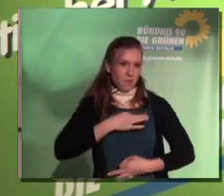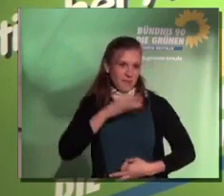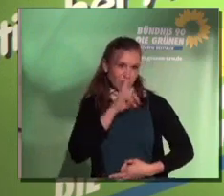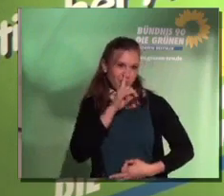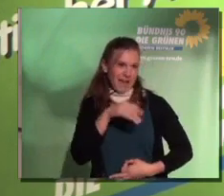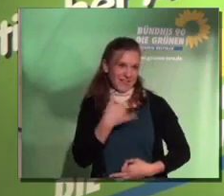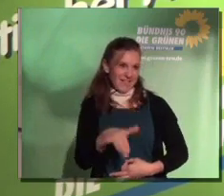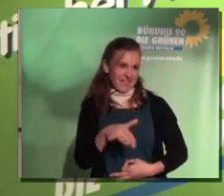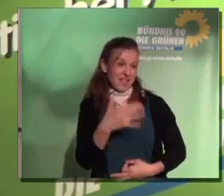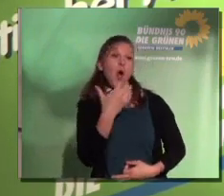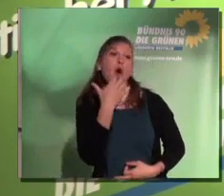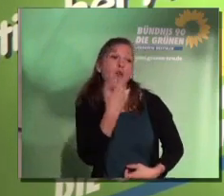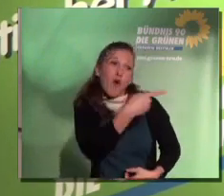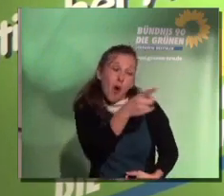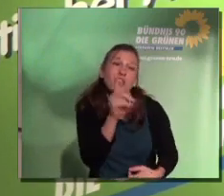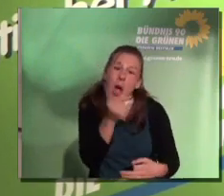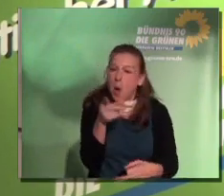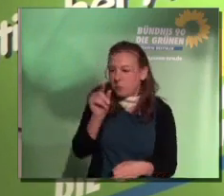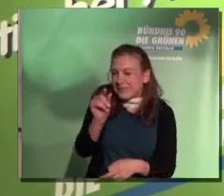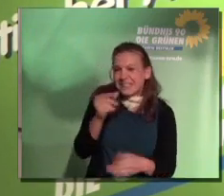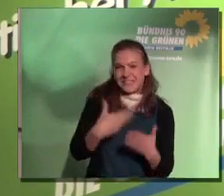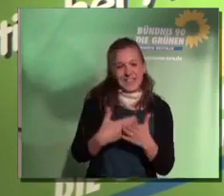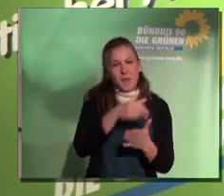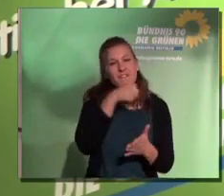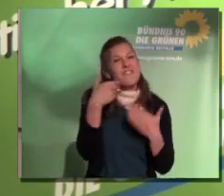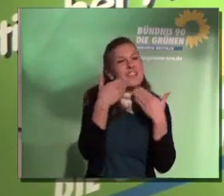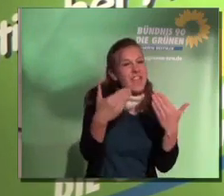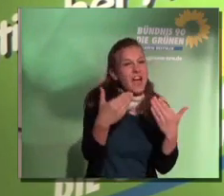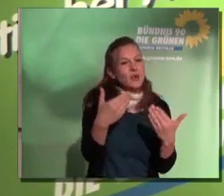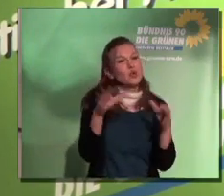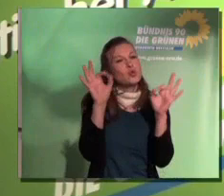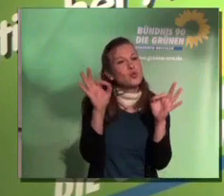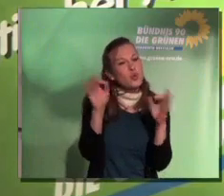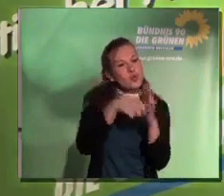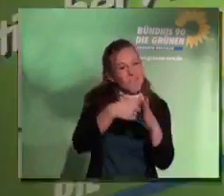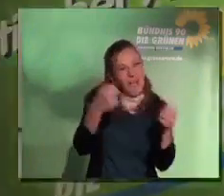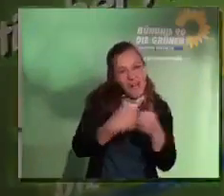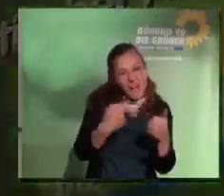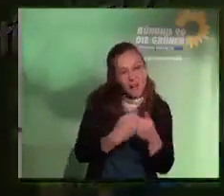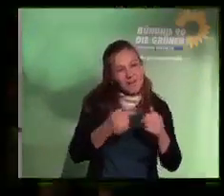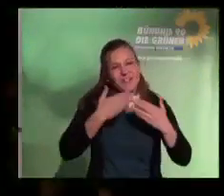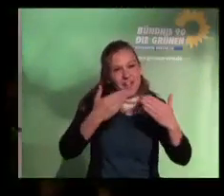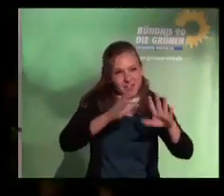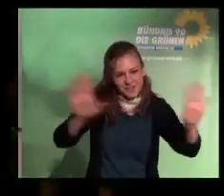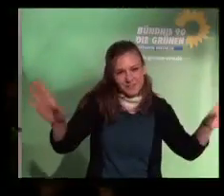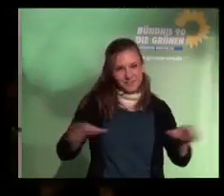Ich hoffe, euch auch ein bisschen. Also vielen Dank und auf einen guten Wahlkampf. Dankeschön. Applaus